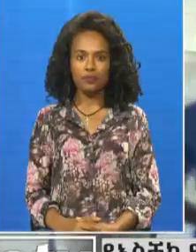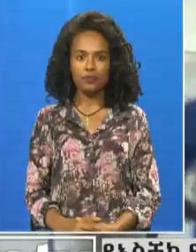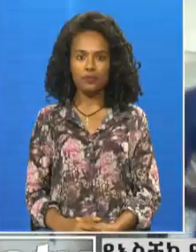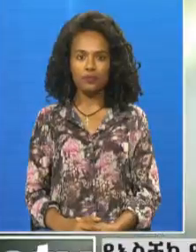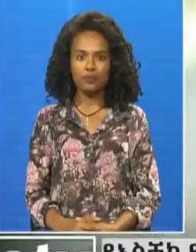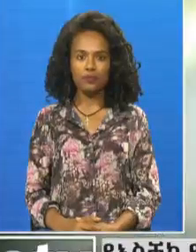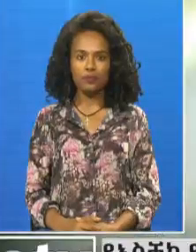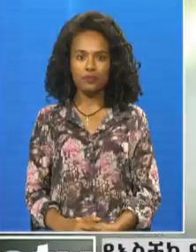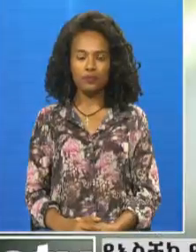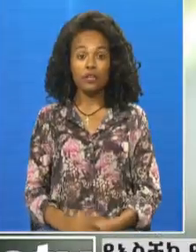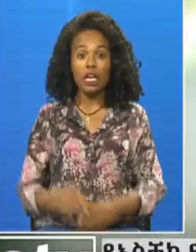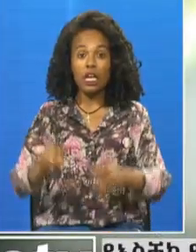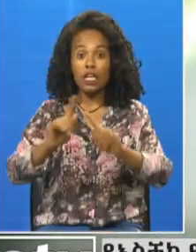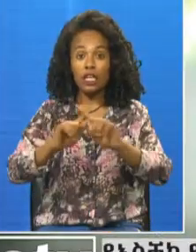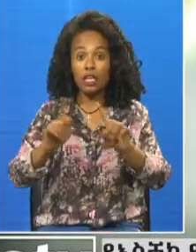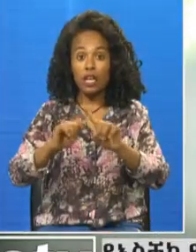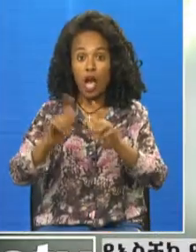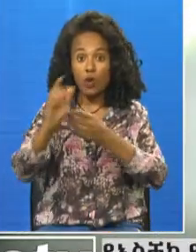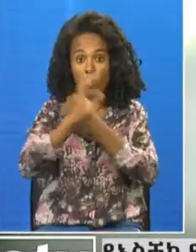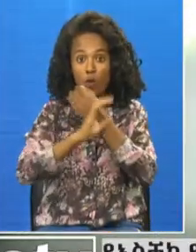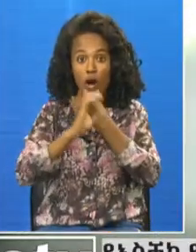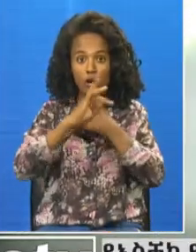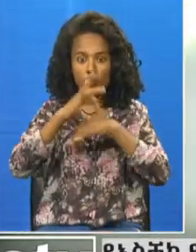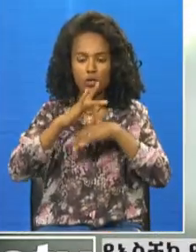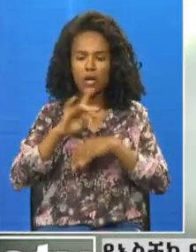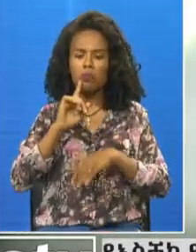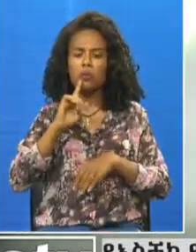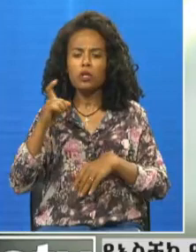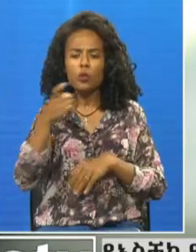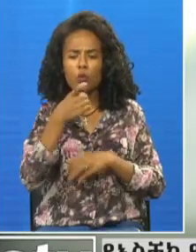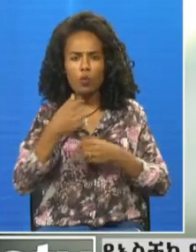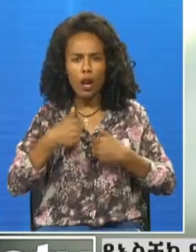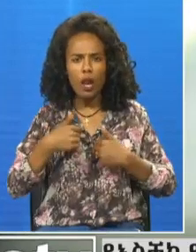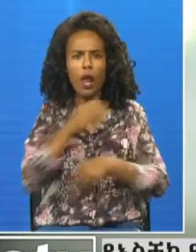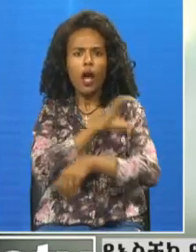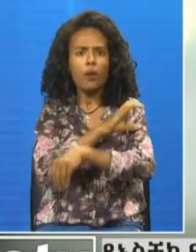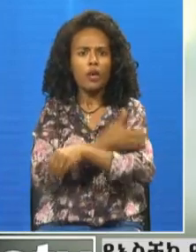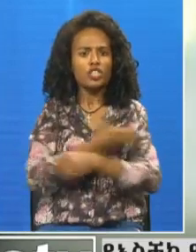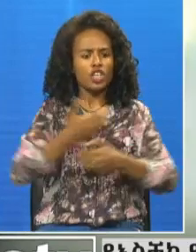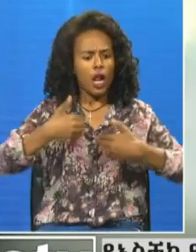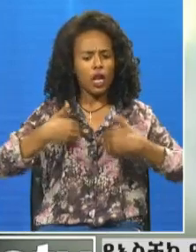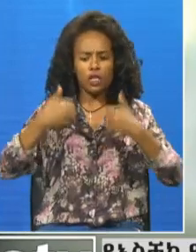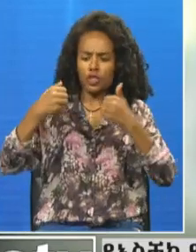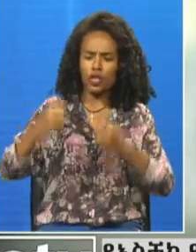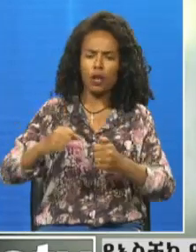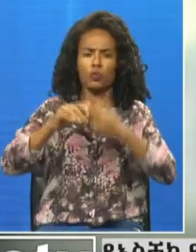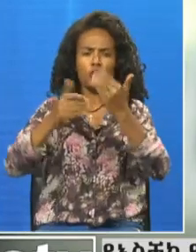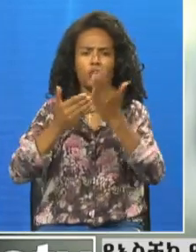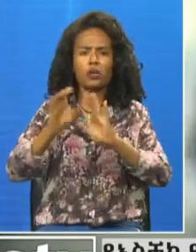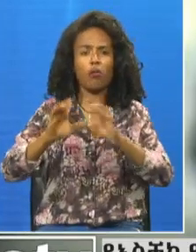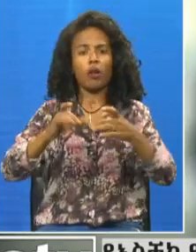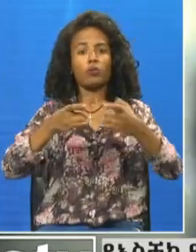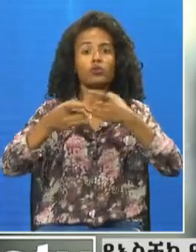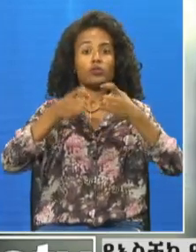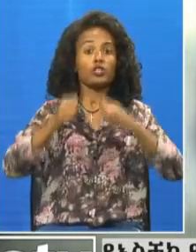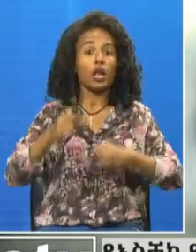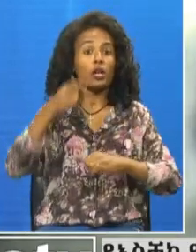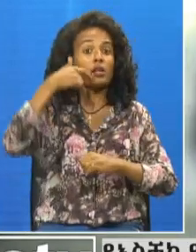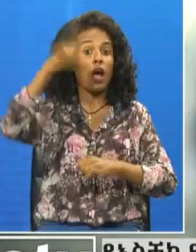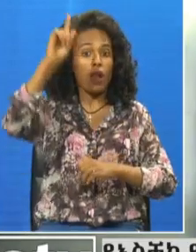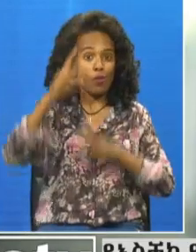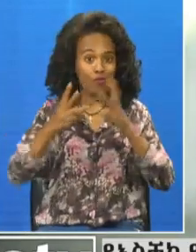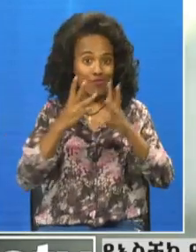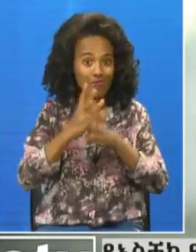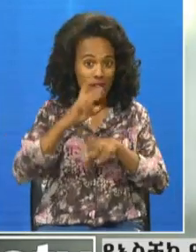ሊያስቃኘን ሪፖርተራችን ዮሐንስ ፍሳ በስፍራው ላይ ይገኛል። ዮሐንስ፣ በአሁኑ ወቅት ሜክሲኮ አካባቢ ምንድን